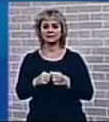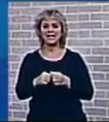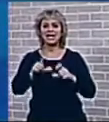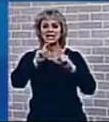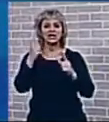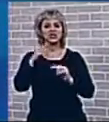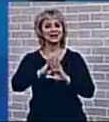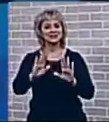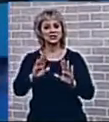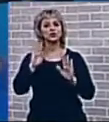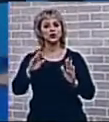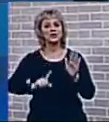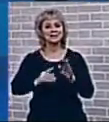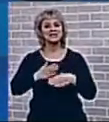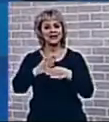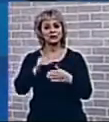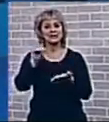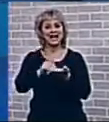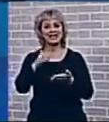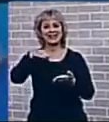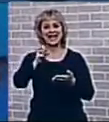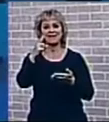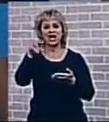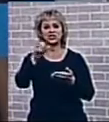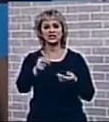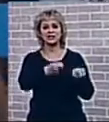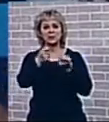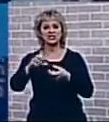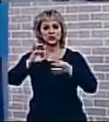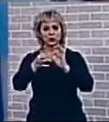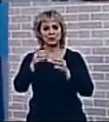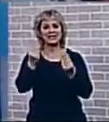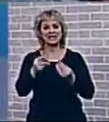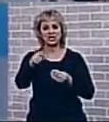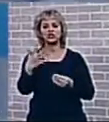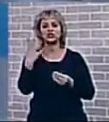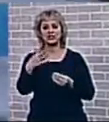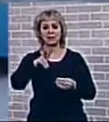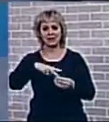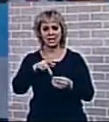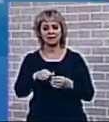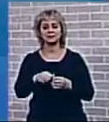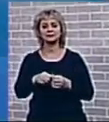Крик не слышен, но заводит. Таганрогские тхэквондисты привезли с сурдолимпийских игр 4 медали.